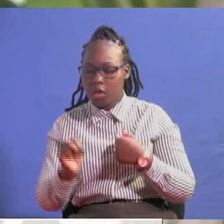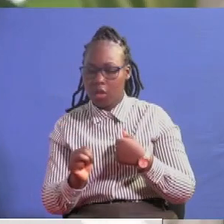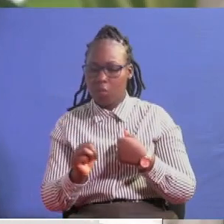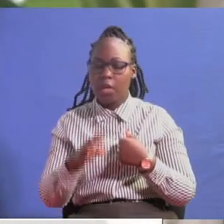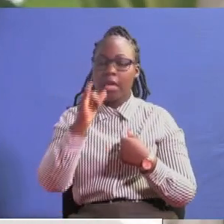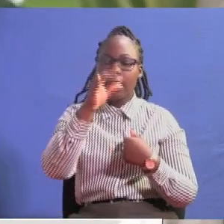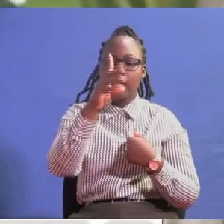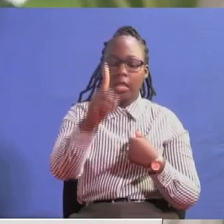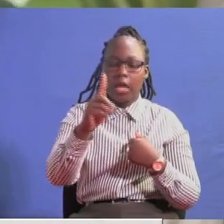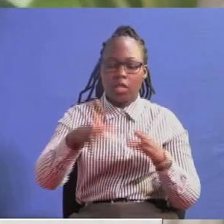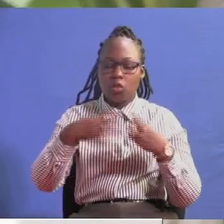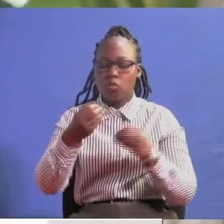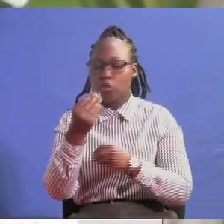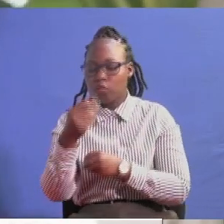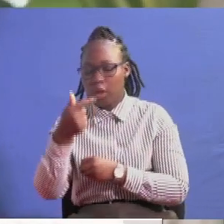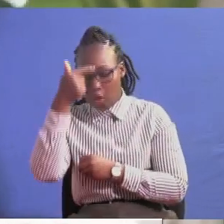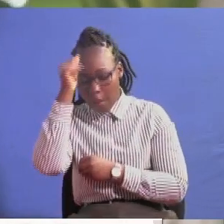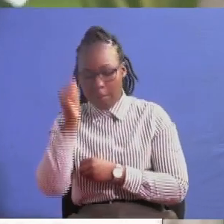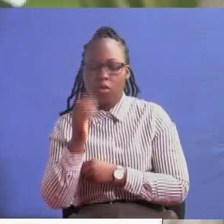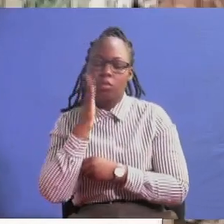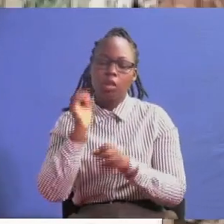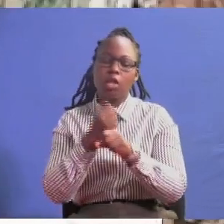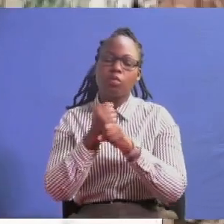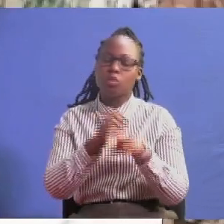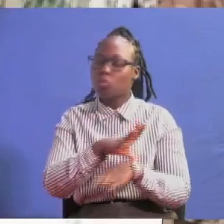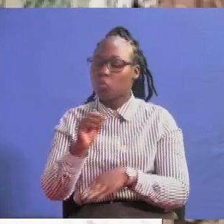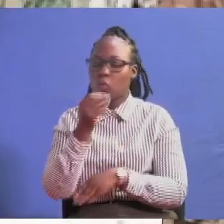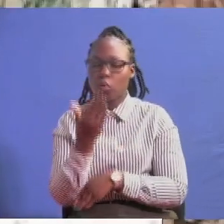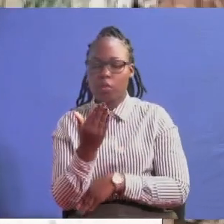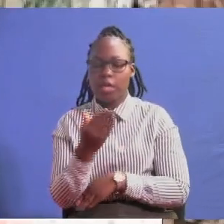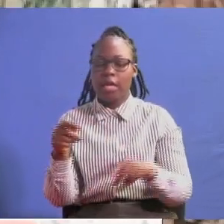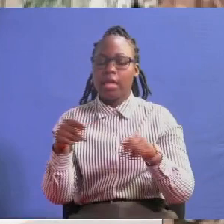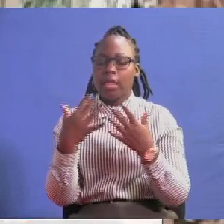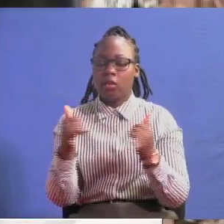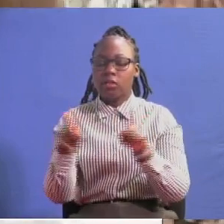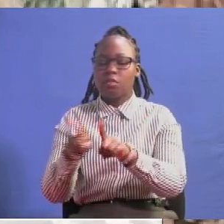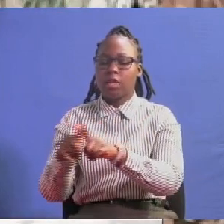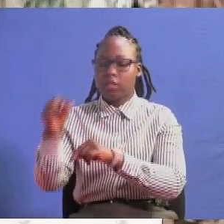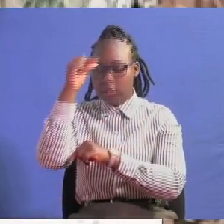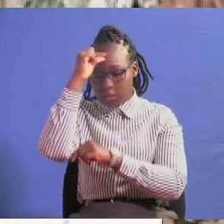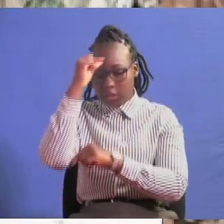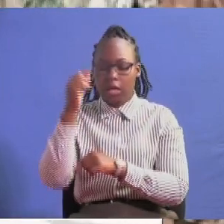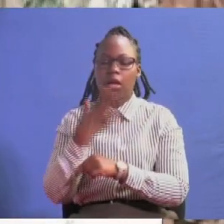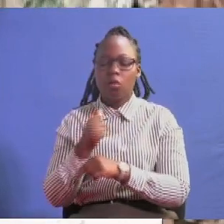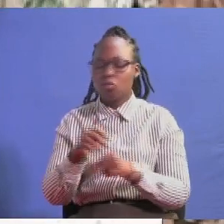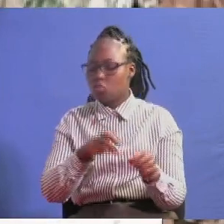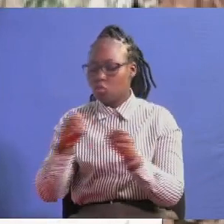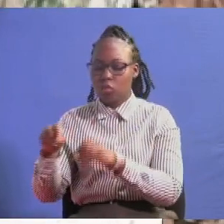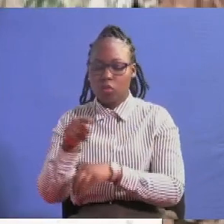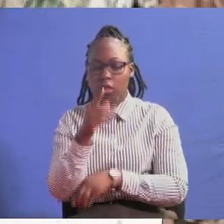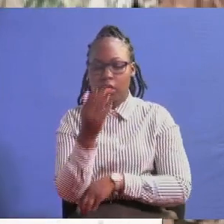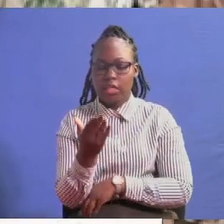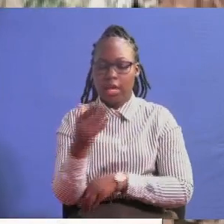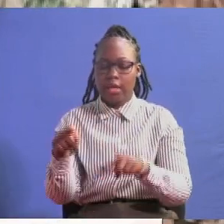ndio anamtolea pesa juu mama hana uwezo wa kwenda huko. Kwa hiyo kama serikali ingependa iweke huyo huko,